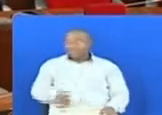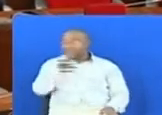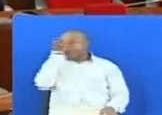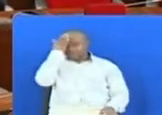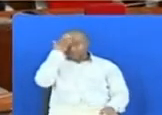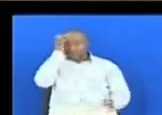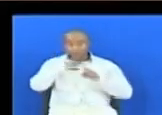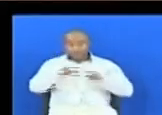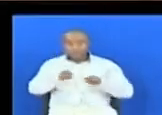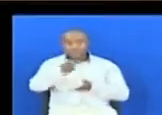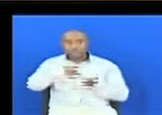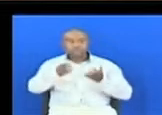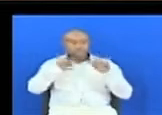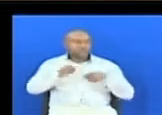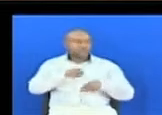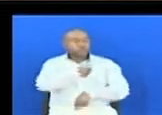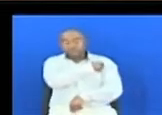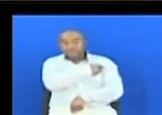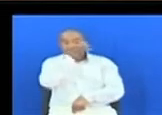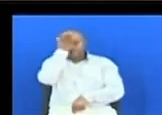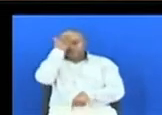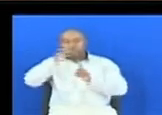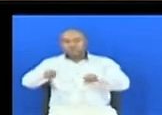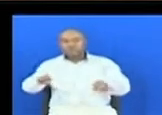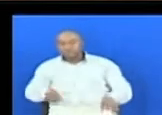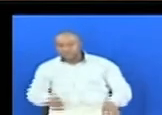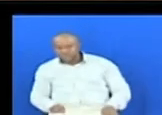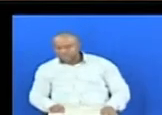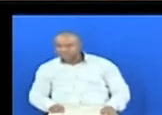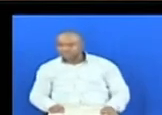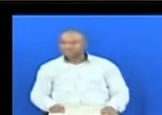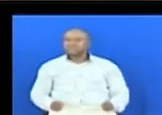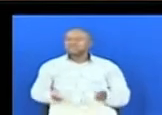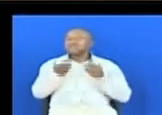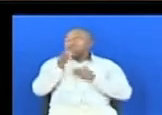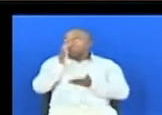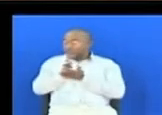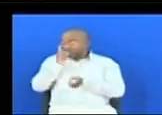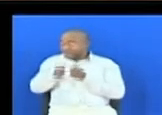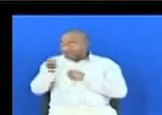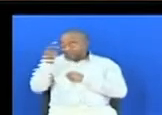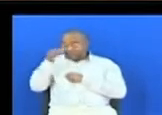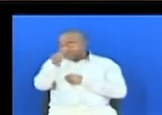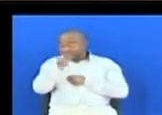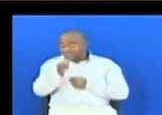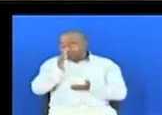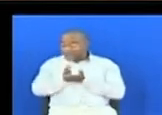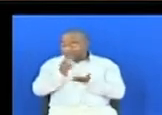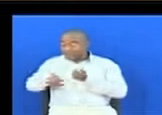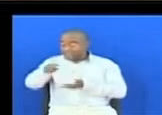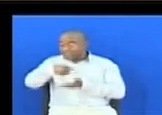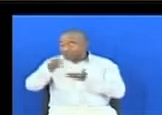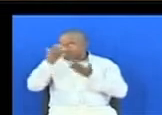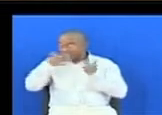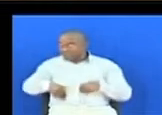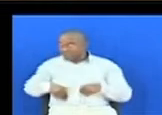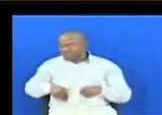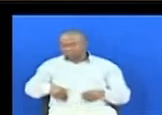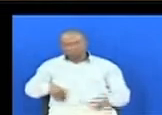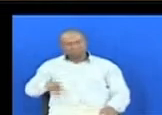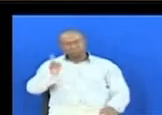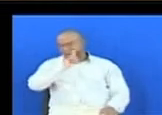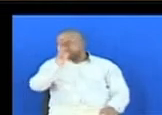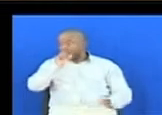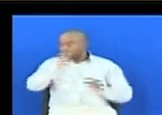vituo vya afya na hospitali na nini. Sasa mtu aliyeumia namna utapelekwa kituo cha afya? Hilo swali la kwanza.